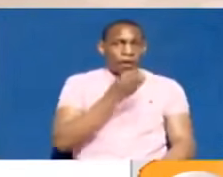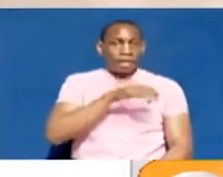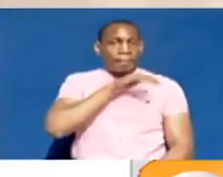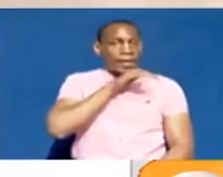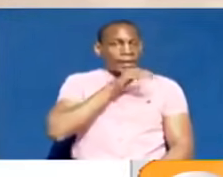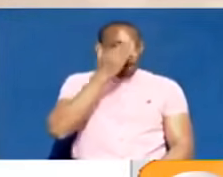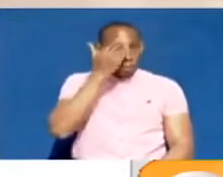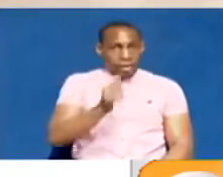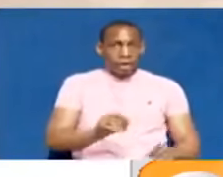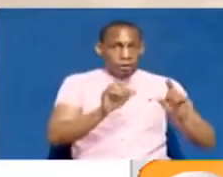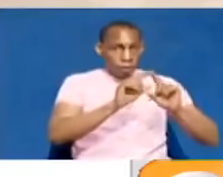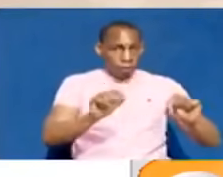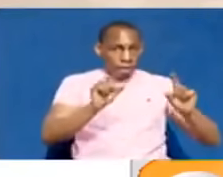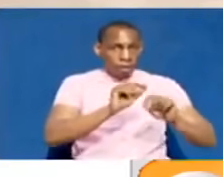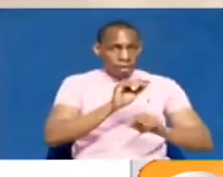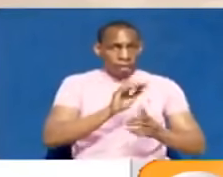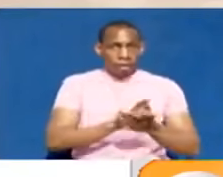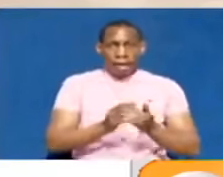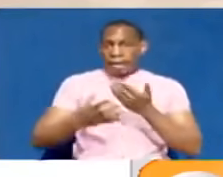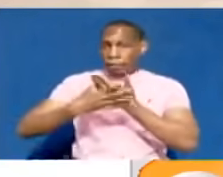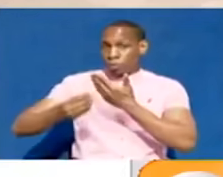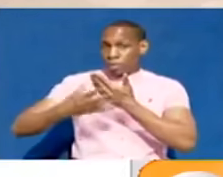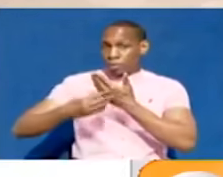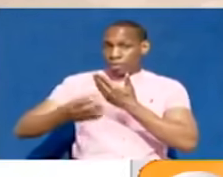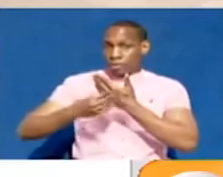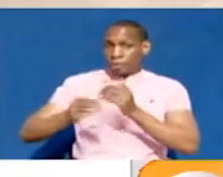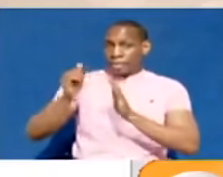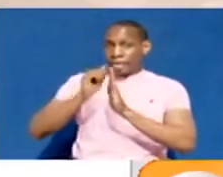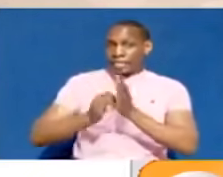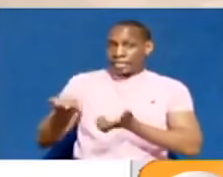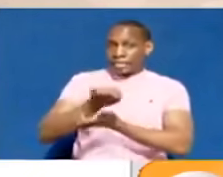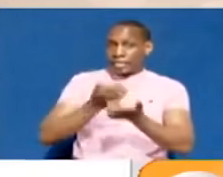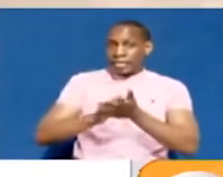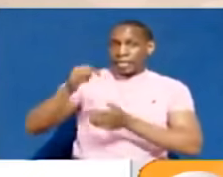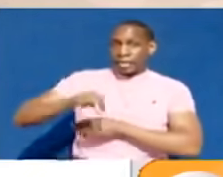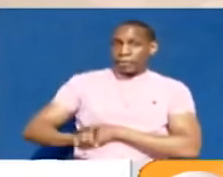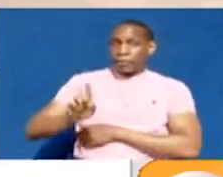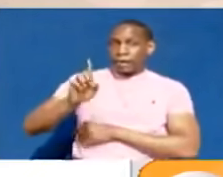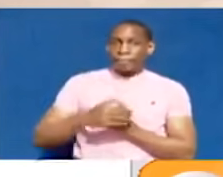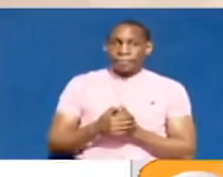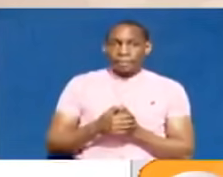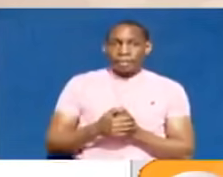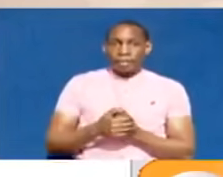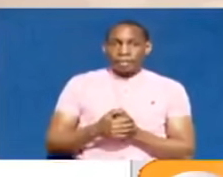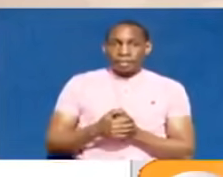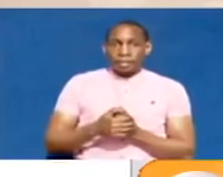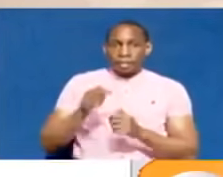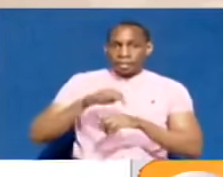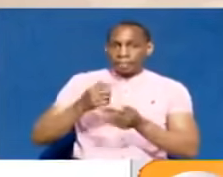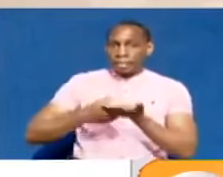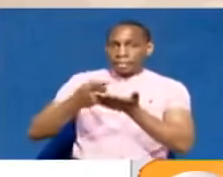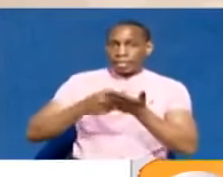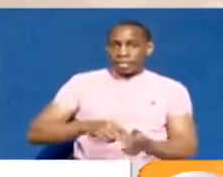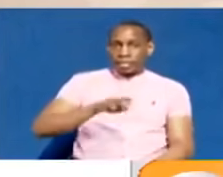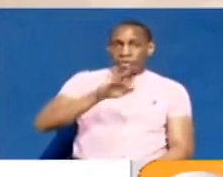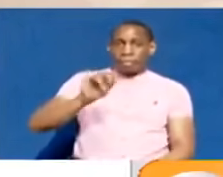ODM Raila Odinga kwa kile anachodai ni kumwiga kupitia ajenda yake ya uchumi ya bottoms up baada ya mchakato